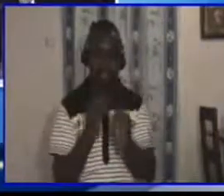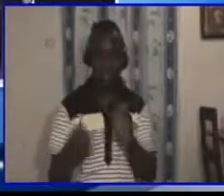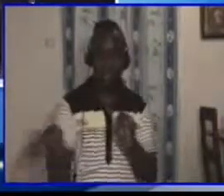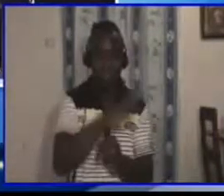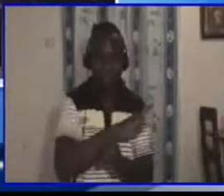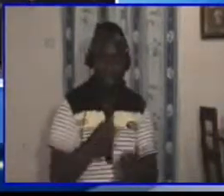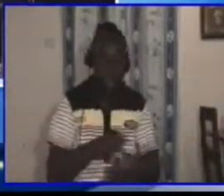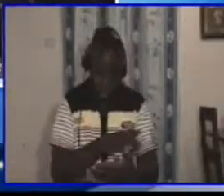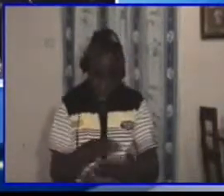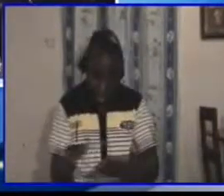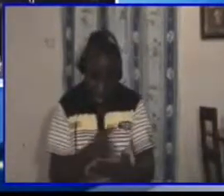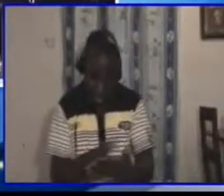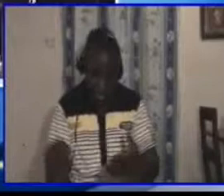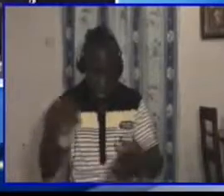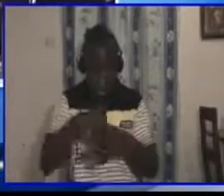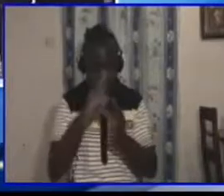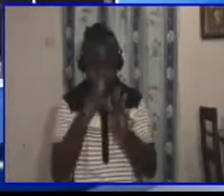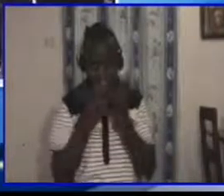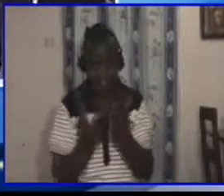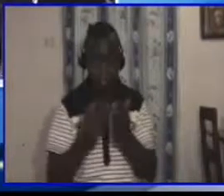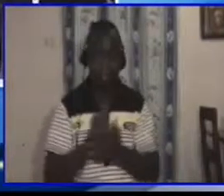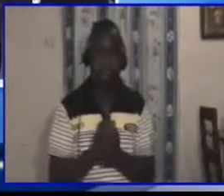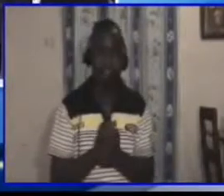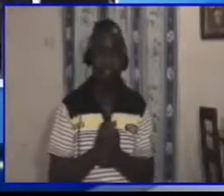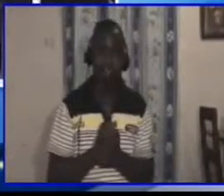tutte le pratiche bibliche